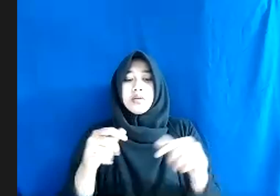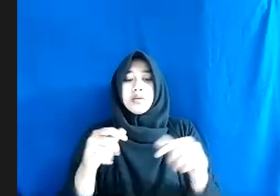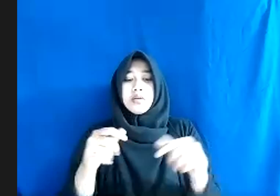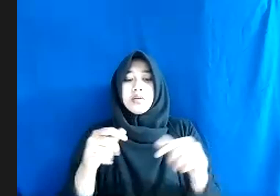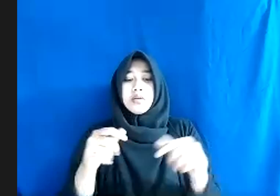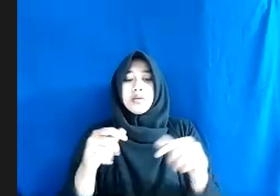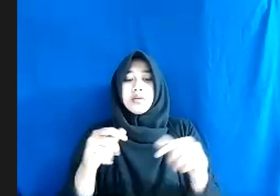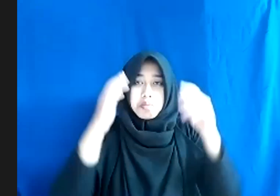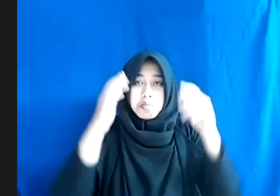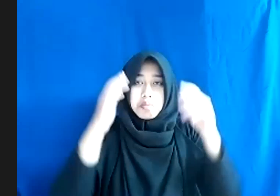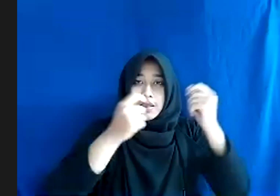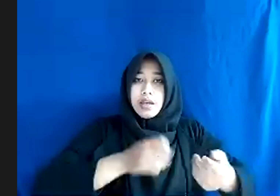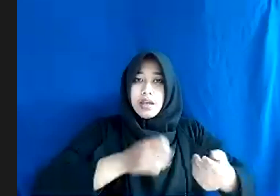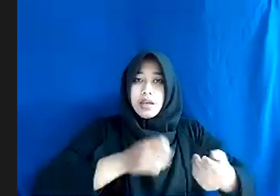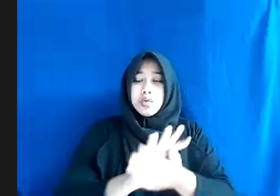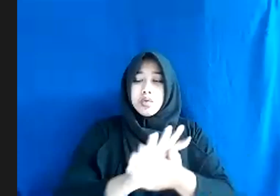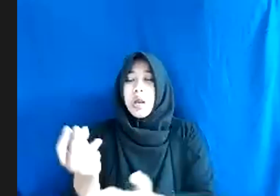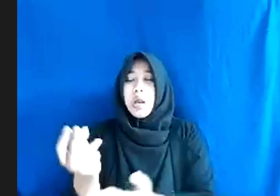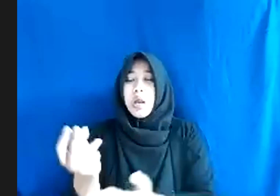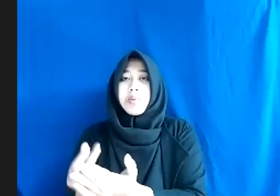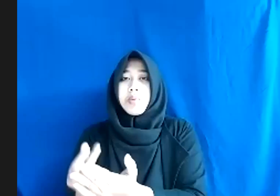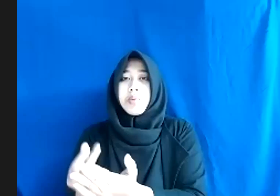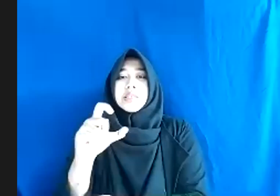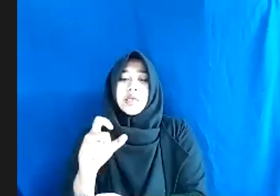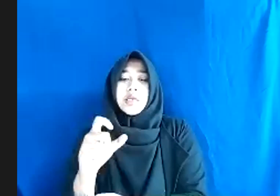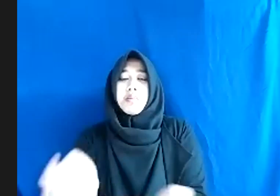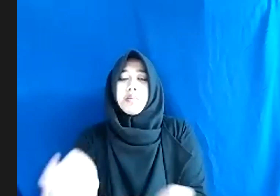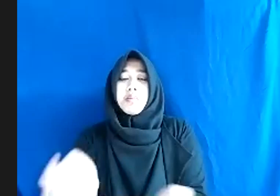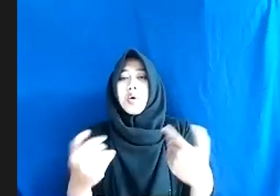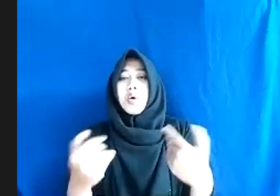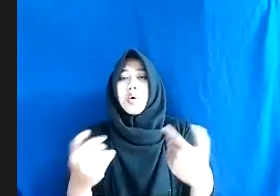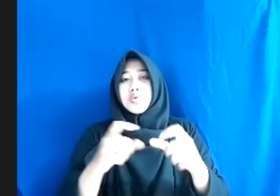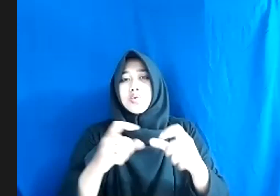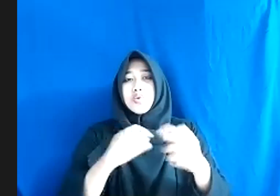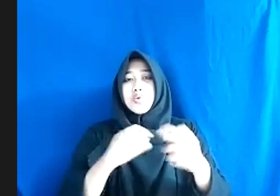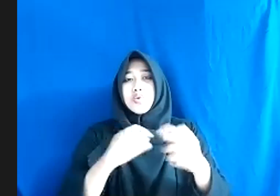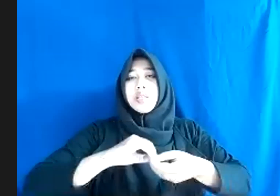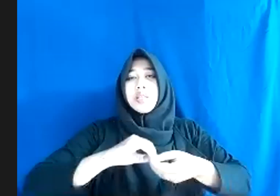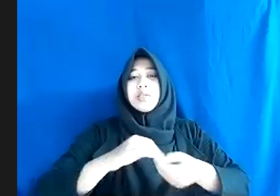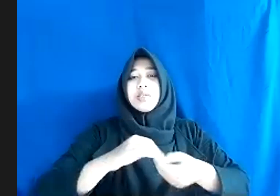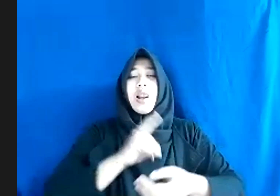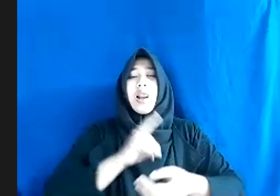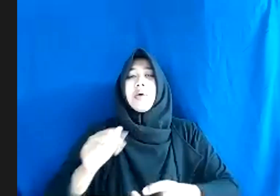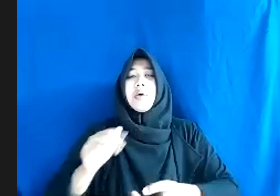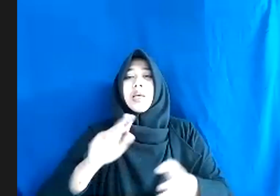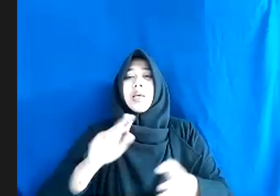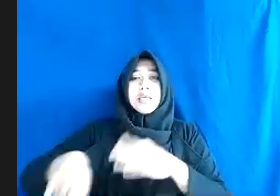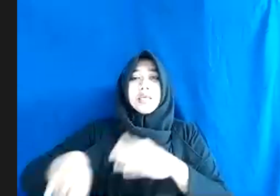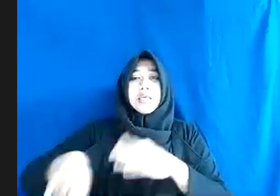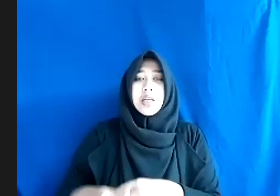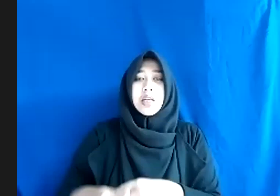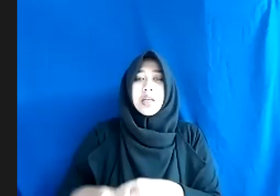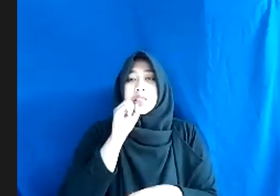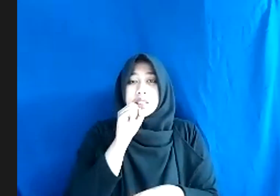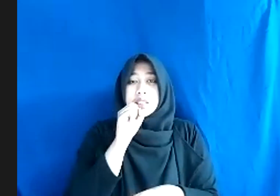akan menjadi cara untuk bangunan solidaritas yang sudah lama kita tinggalkan. Sekali lagi, sebagaimana saya sampaikan di awal, pandemi ini sudah